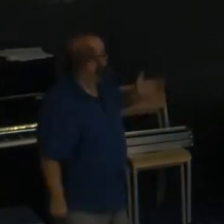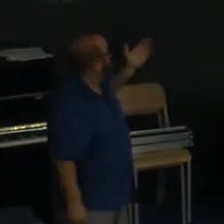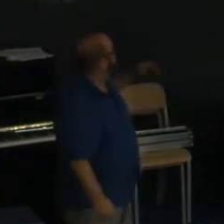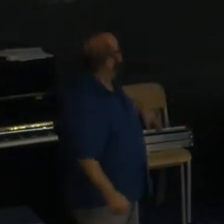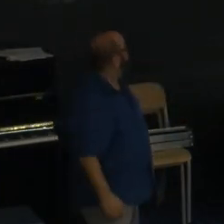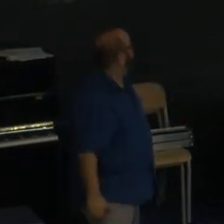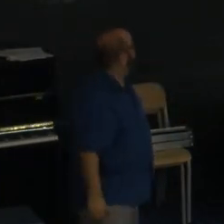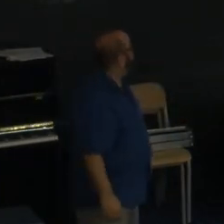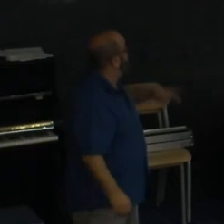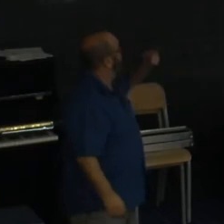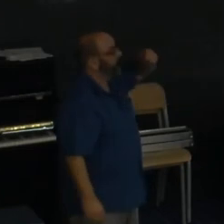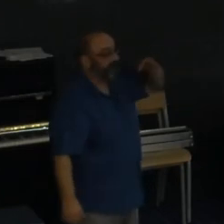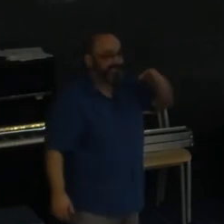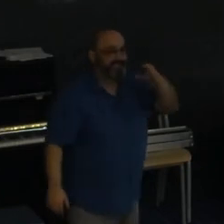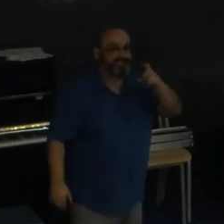le printDict.